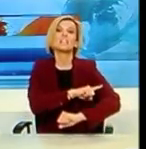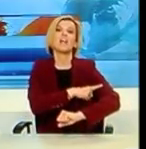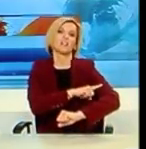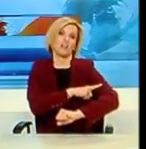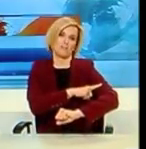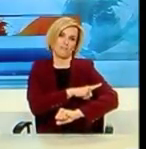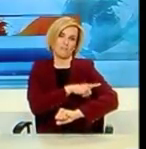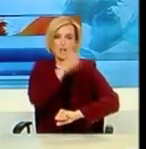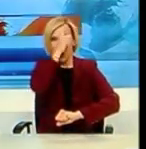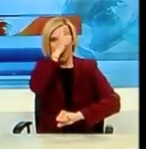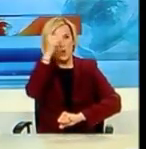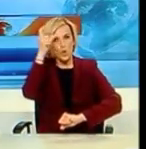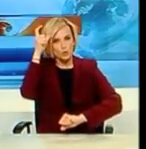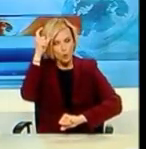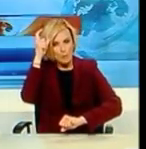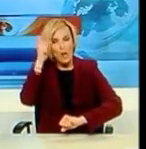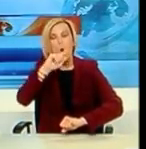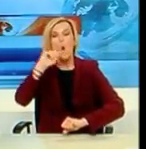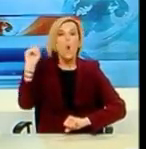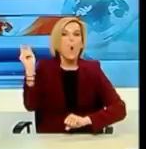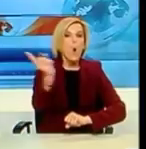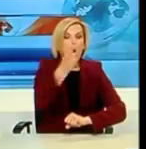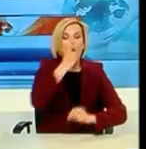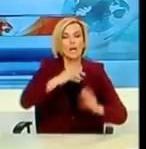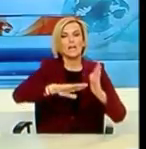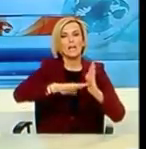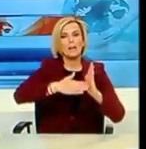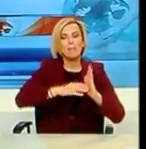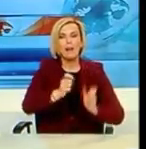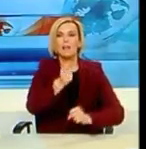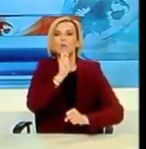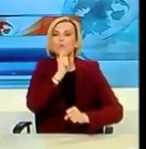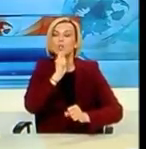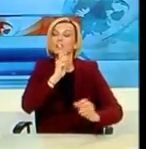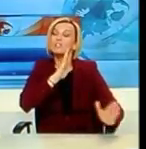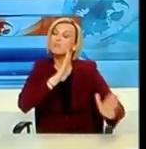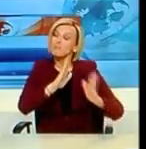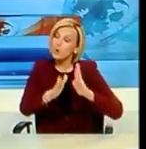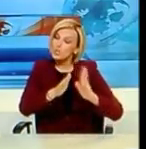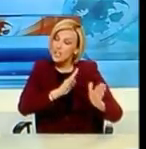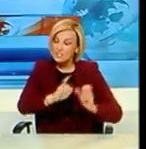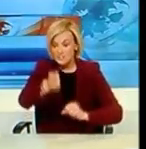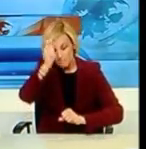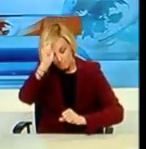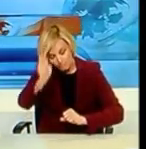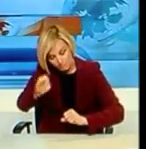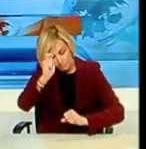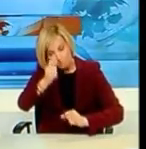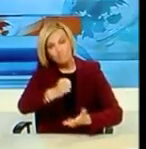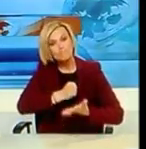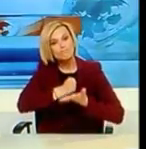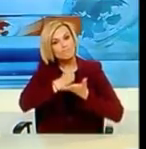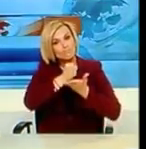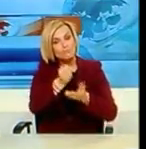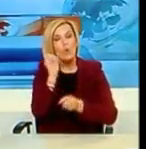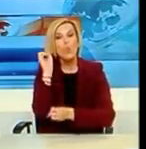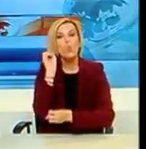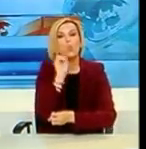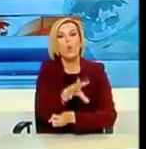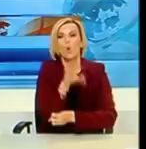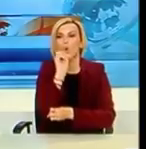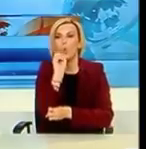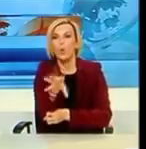εργαζόμενοι στα νοσοκομεία της χώρας, αλλά και οι υπάλληλοι της πολιτικής προστασίας που δουλεύουν νυχθημερών για να κρατήσουν όλους μας